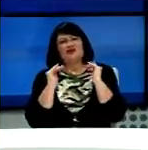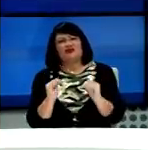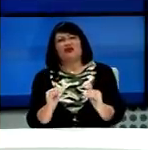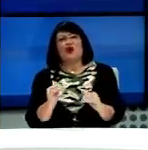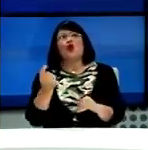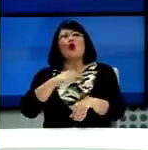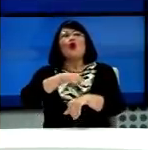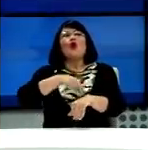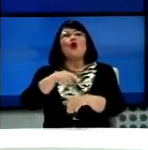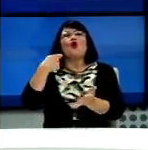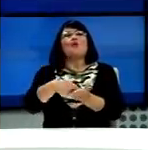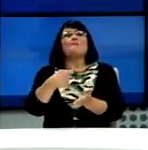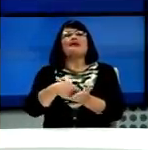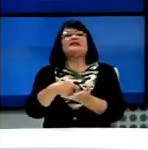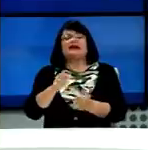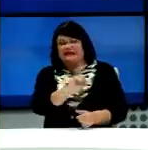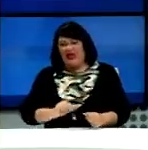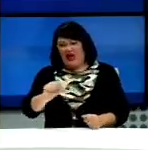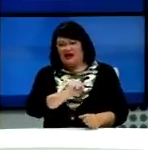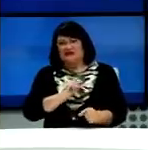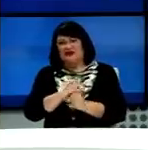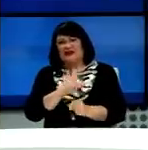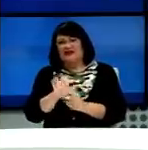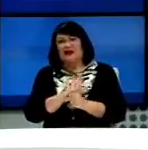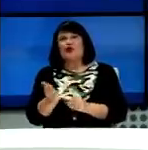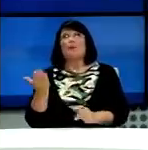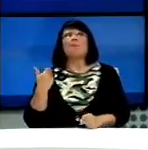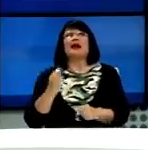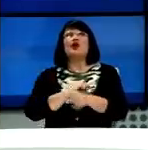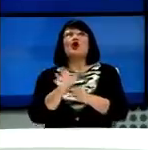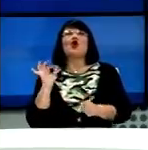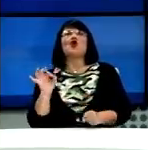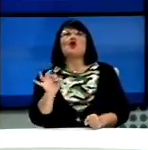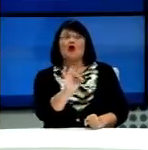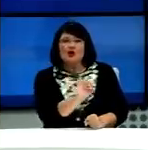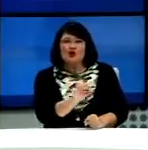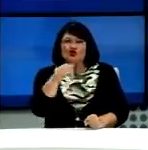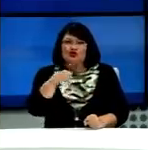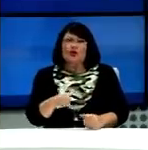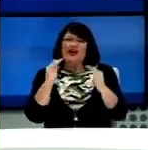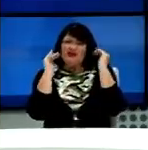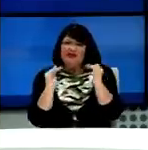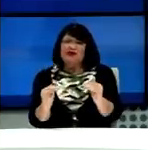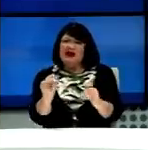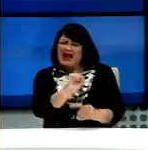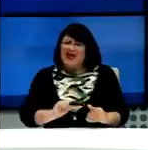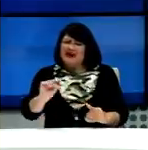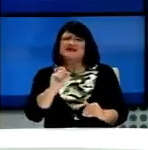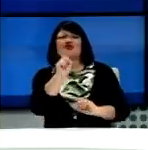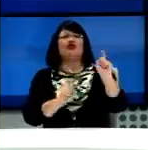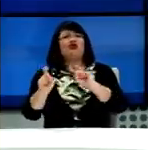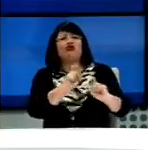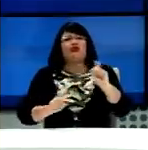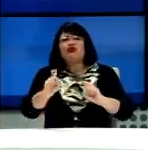ορομίσθιων καθαριστριών που δεν επαρκούσε για την καθαριότητα πριν τον κορονοϊό, θα καλείτε τώρα να απολυμμένει τις